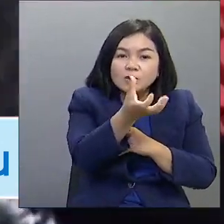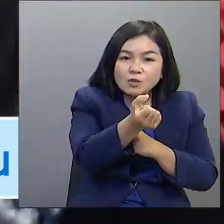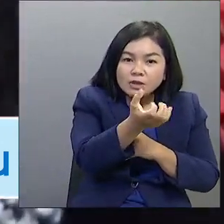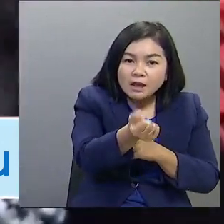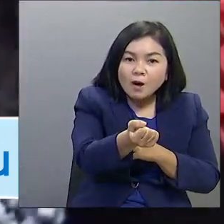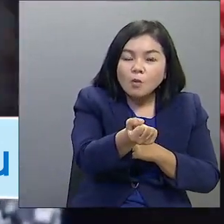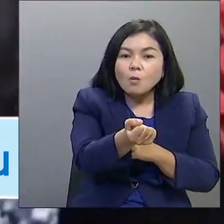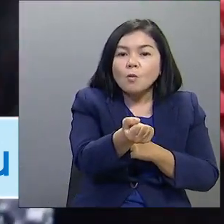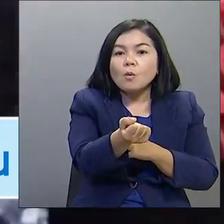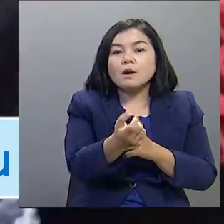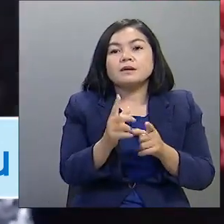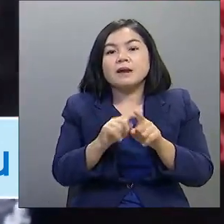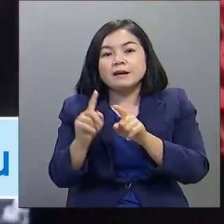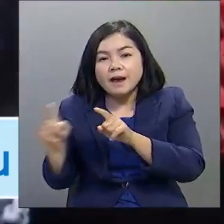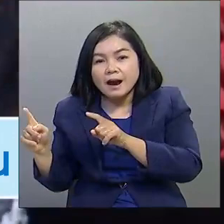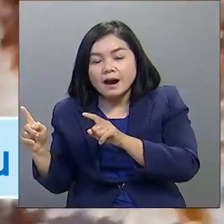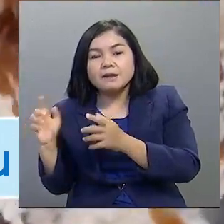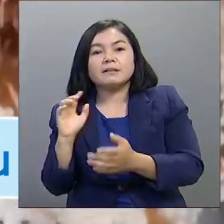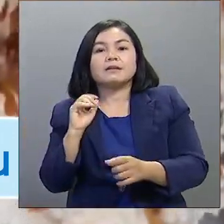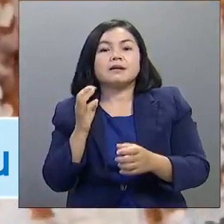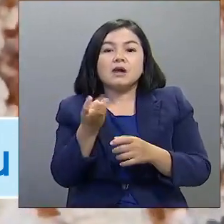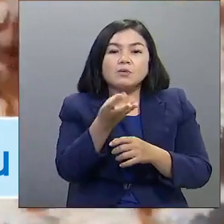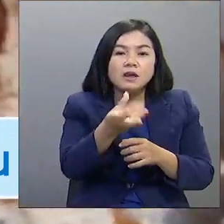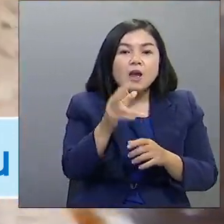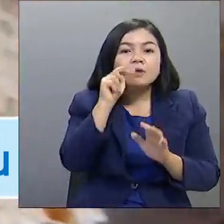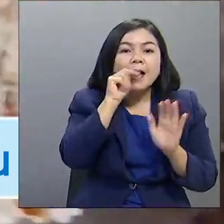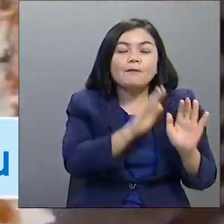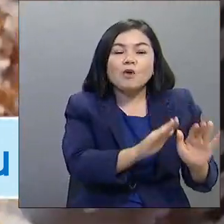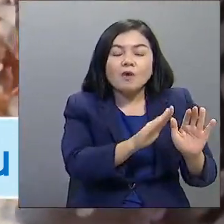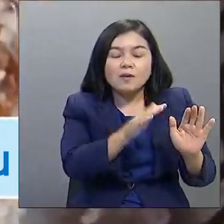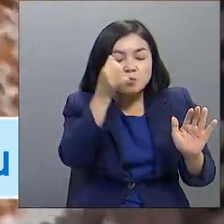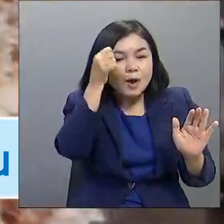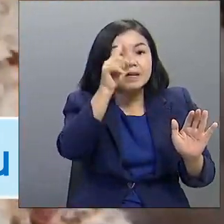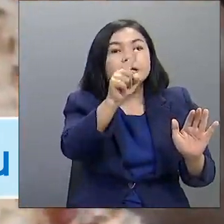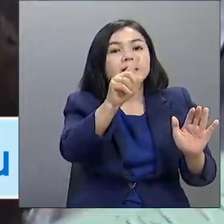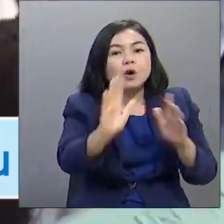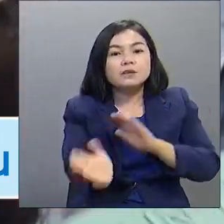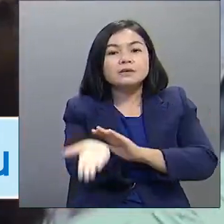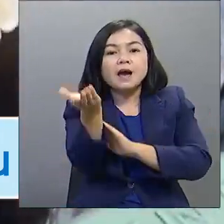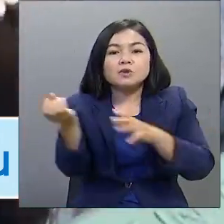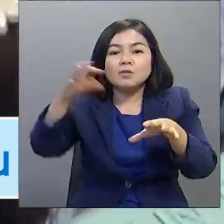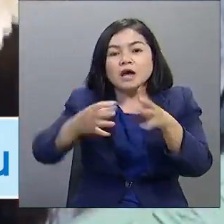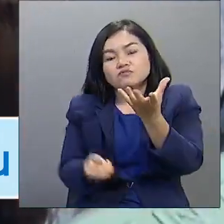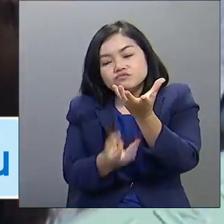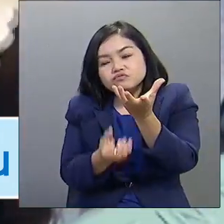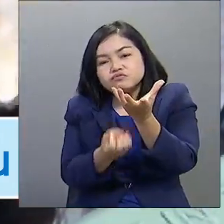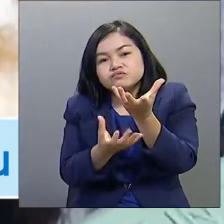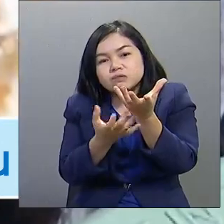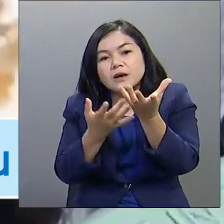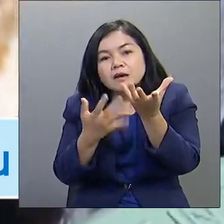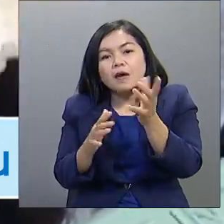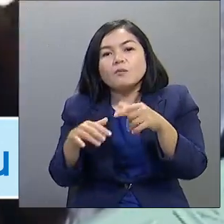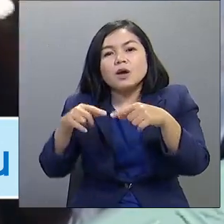าวเหนียวเจ้าและข้าวเหนียวก่ำนะคะนำข้าวเหนียวมาแช่น้ำไว้หนึ่งคืนรุ่งเช้านำข้าวเหนียวมานึ่งแล้วก็หาวัสดุที่เป็นวงกลมในครัว